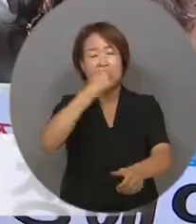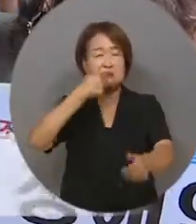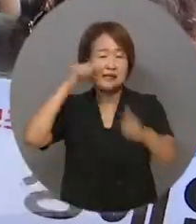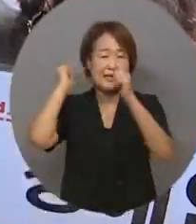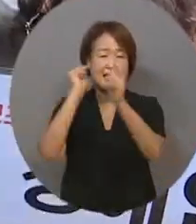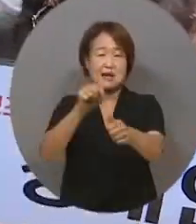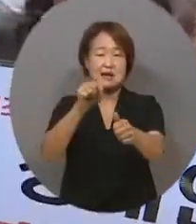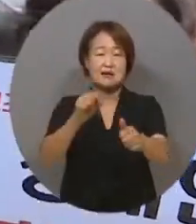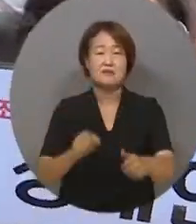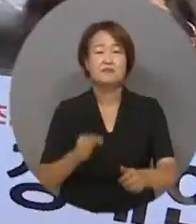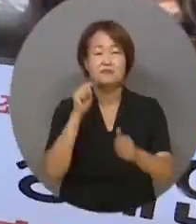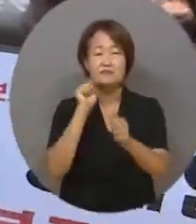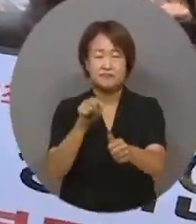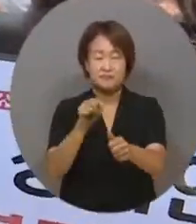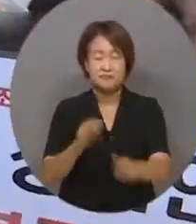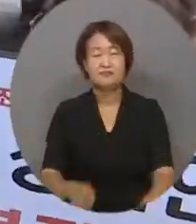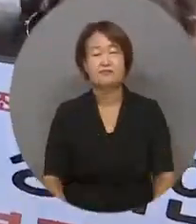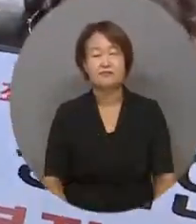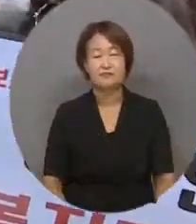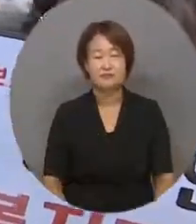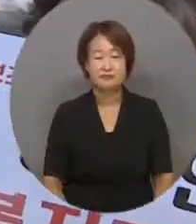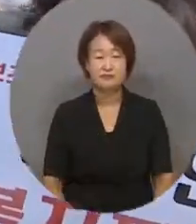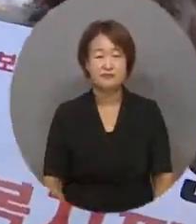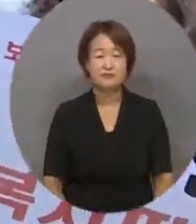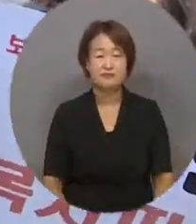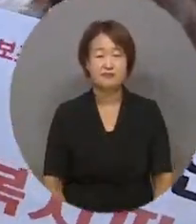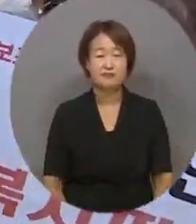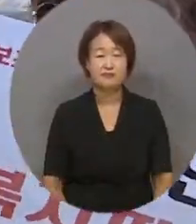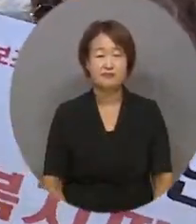시행하라! 시행하라! 시행하라! 시행하라!